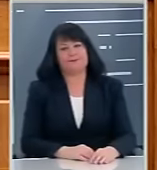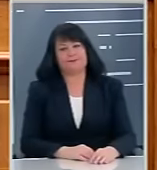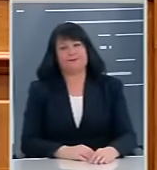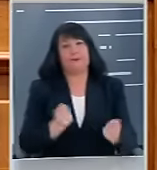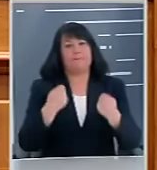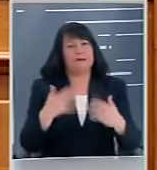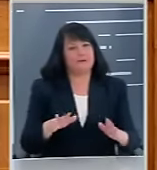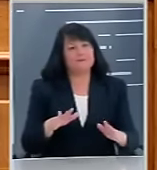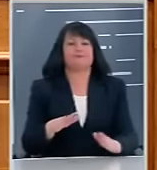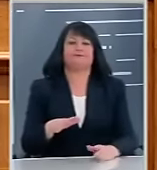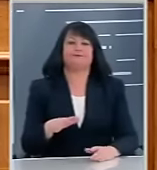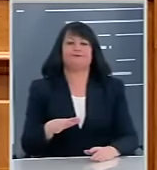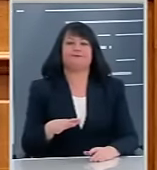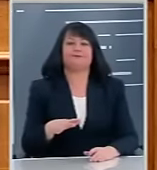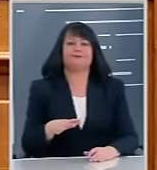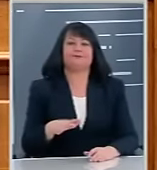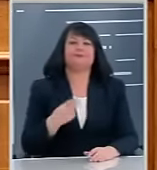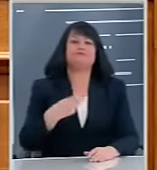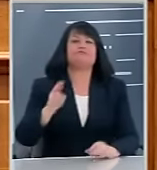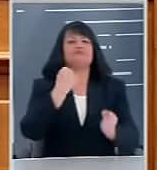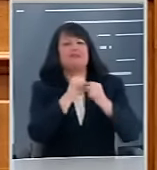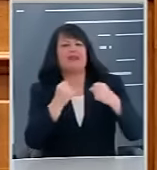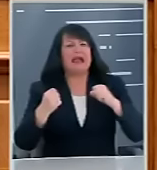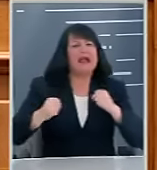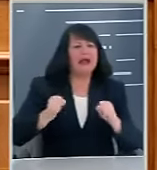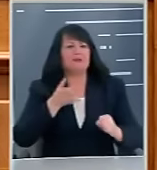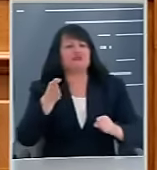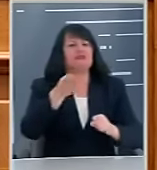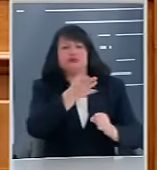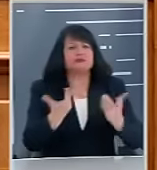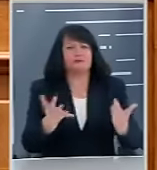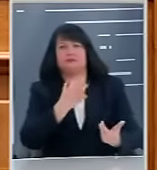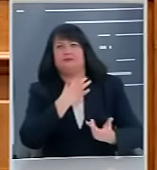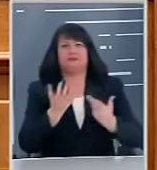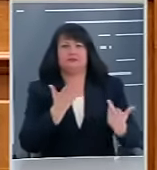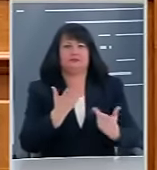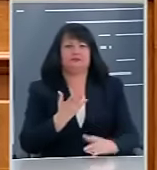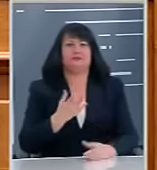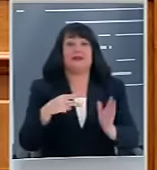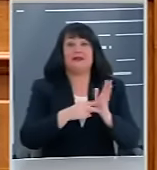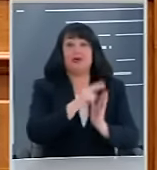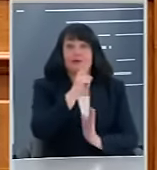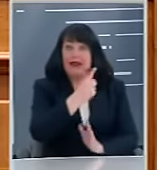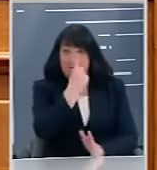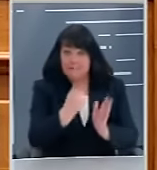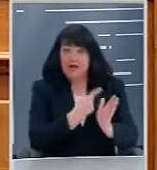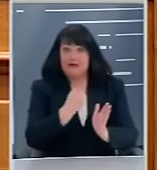Προχωρήσαμε σε αύξηση διακλαδικών ασκήσεων, οι οποίες από μία άσκηση το 2012 φτάσαν στις 6 το